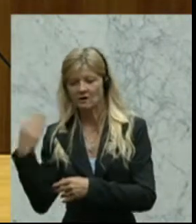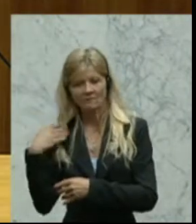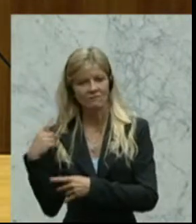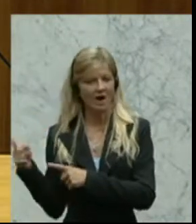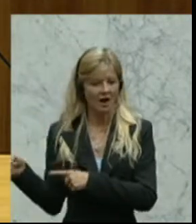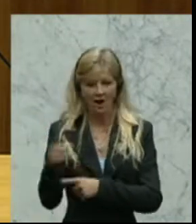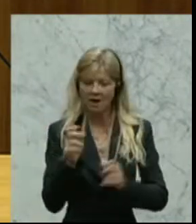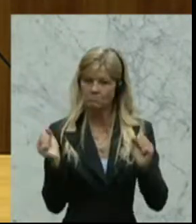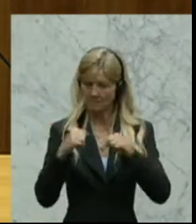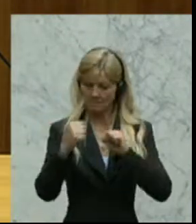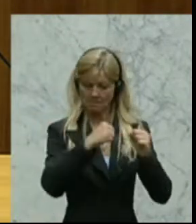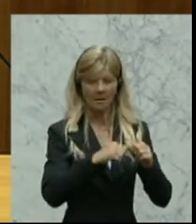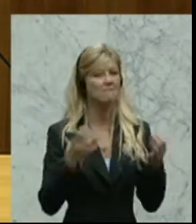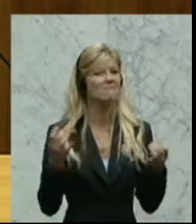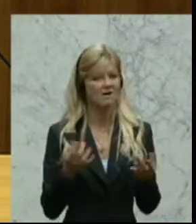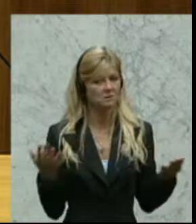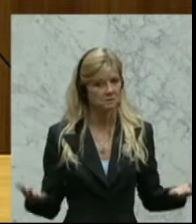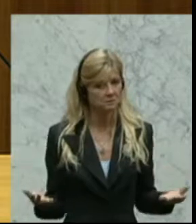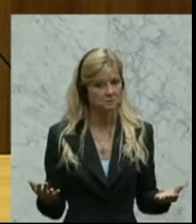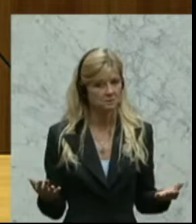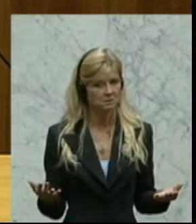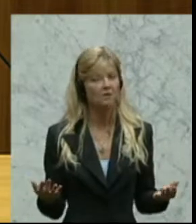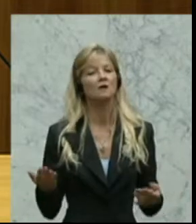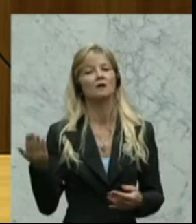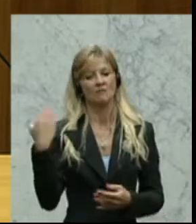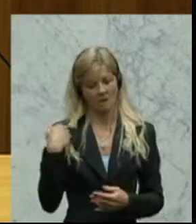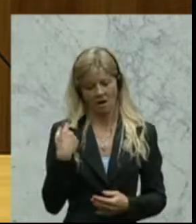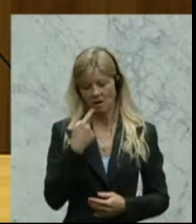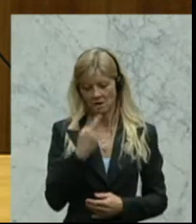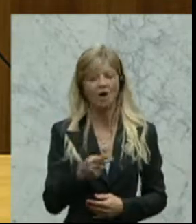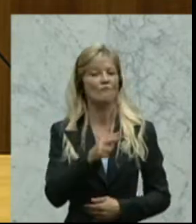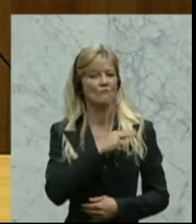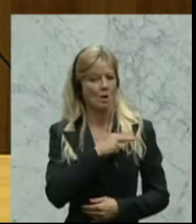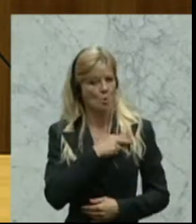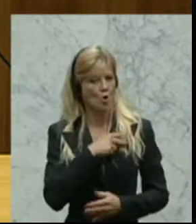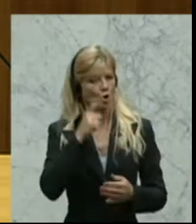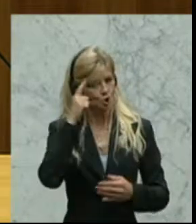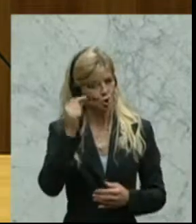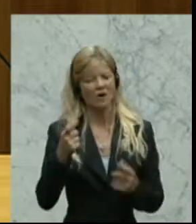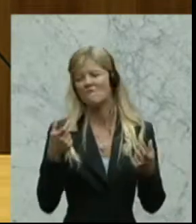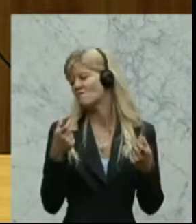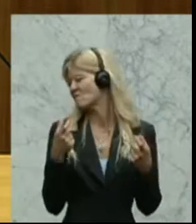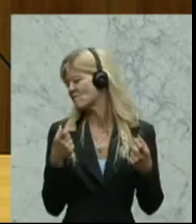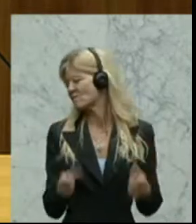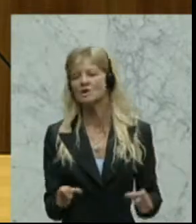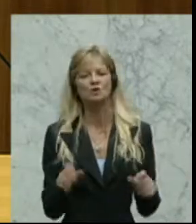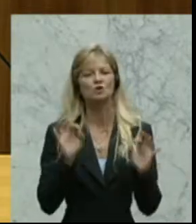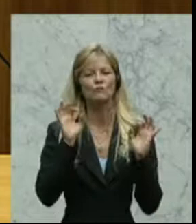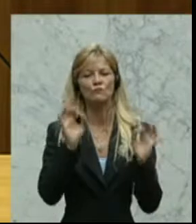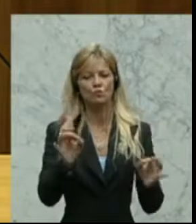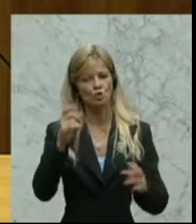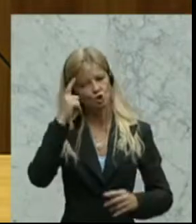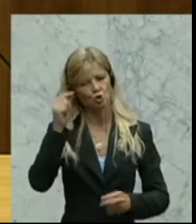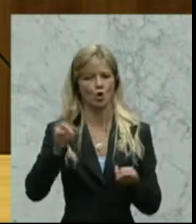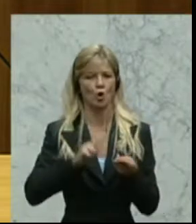sagt, Vermögensbesteuerung ist ein fixer Bestandteil eines Steuer- und Abgabensystems. Und von